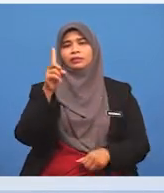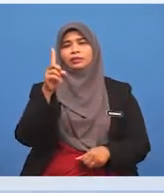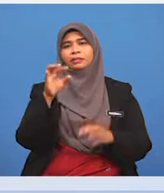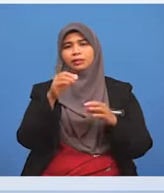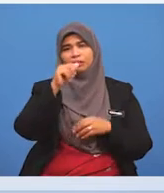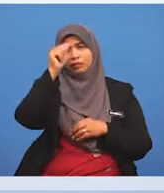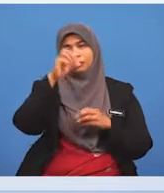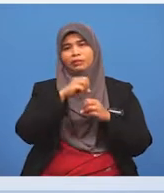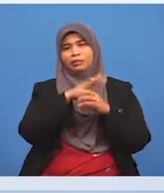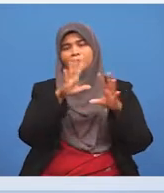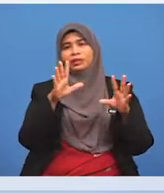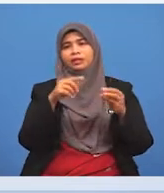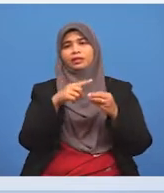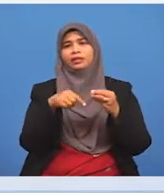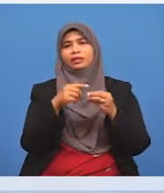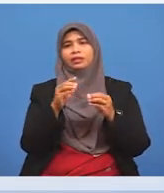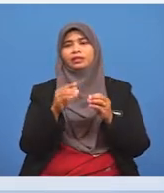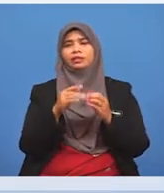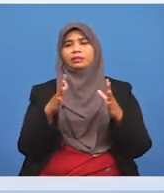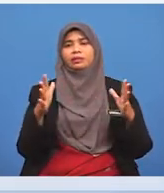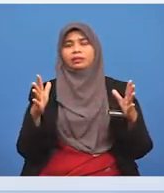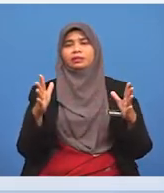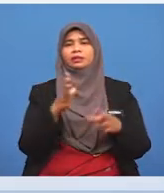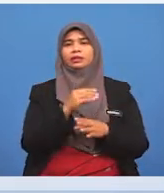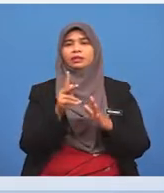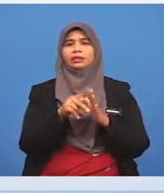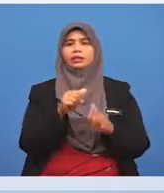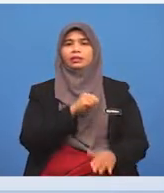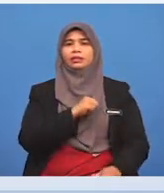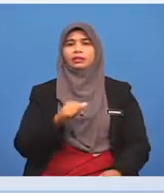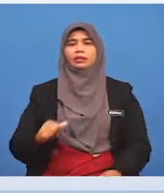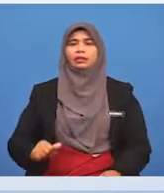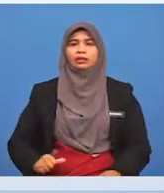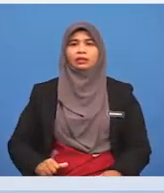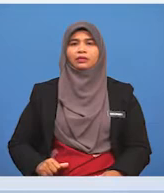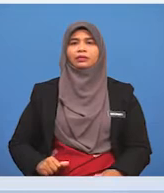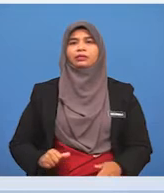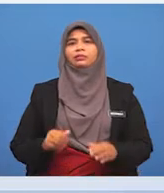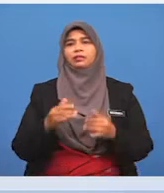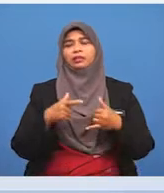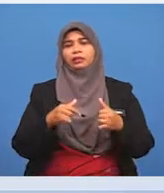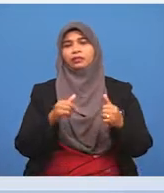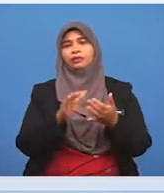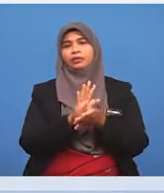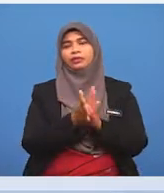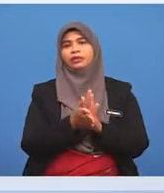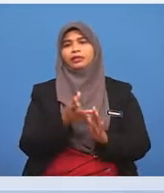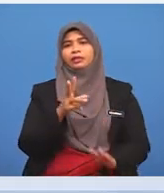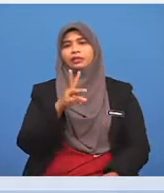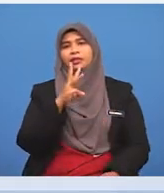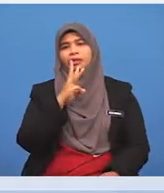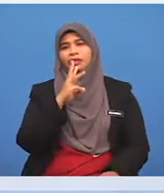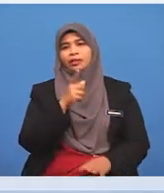menjelaskan tentang kebesaran dan keagungannya melalui kejadian air, laut dan sungai